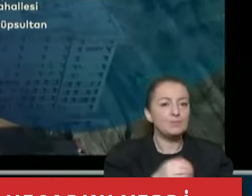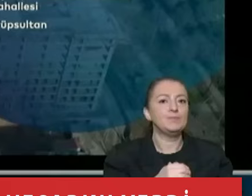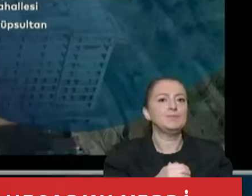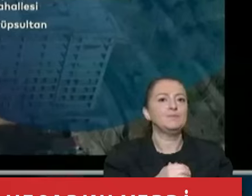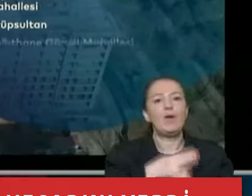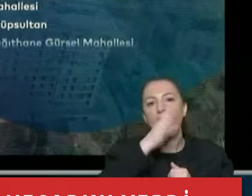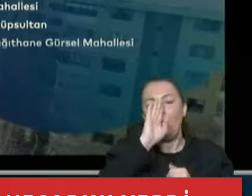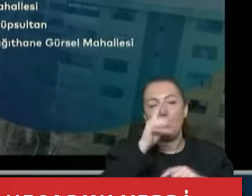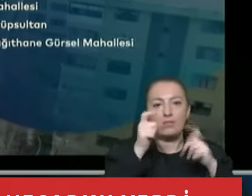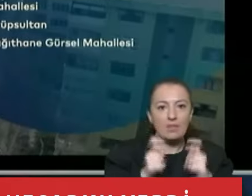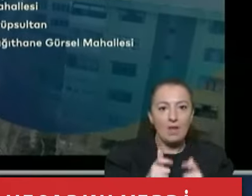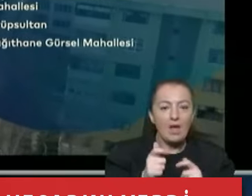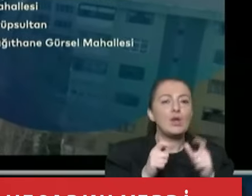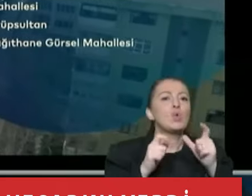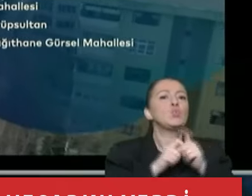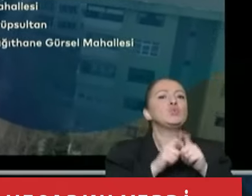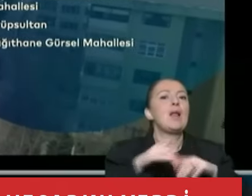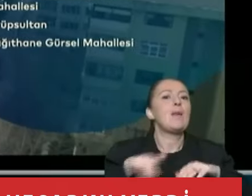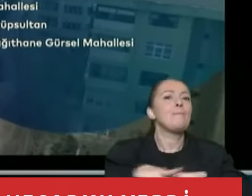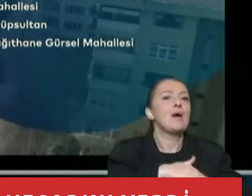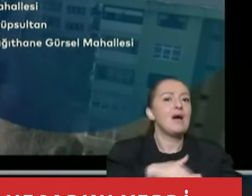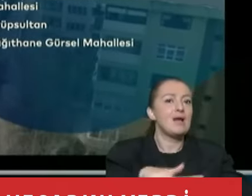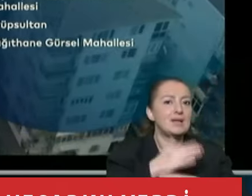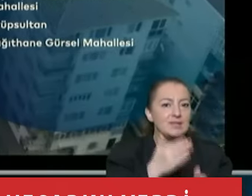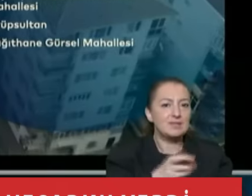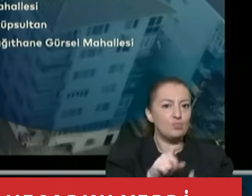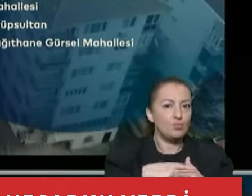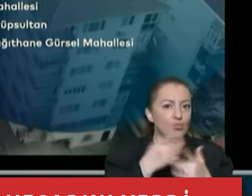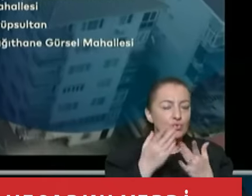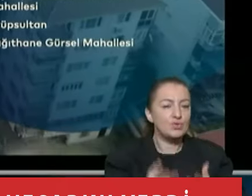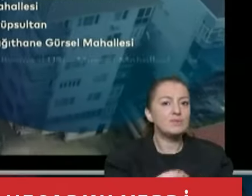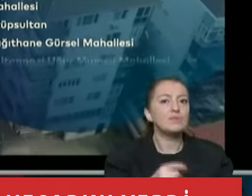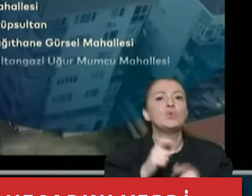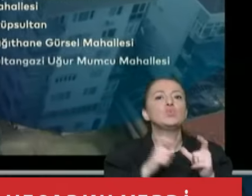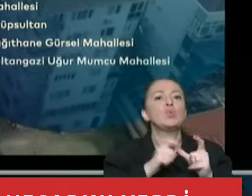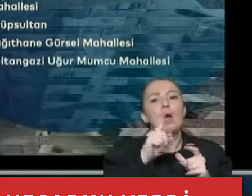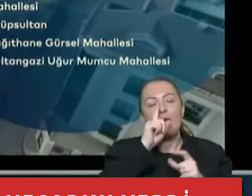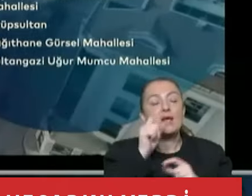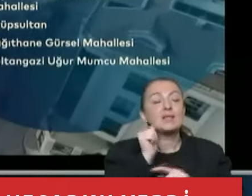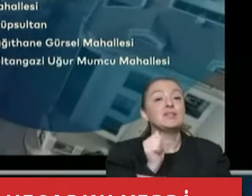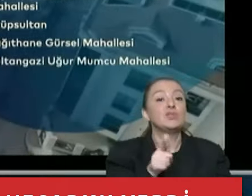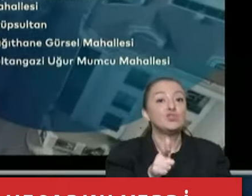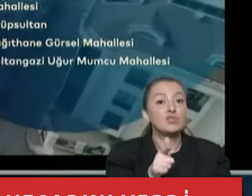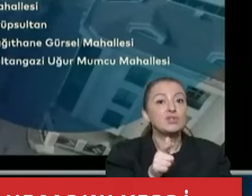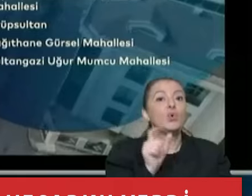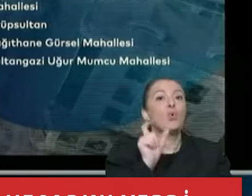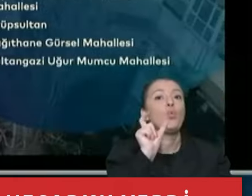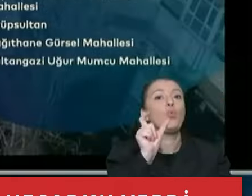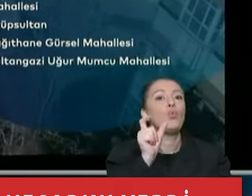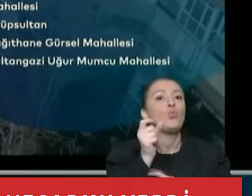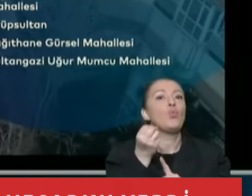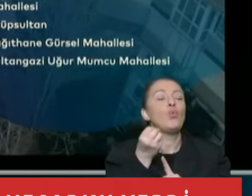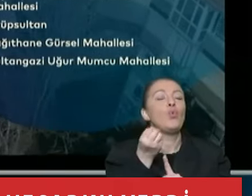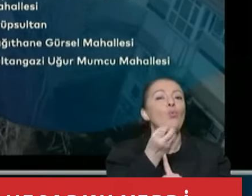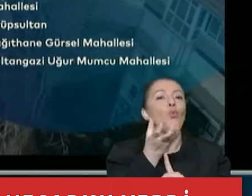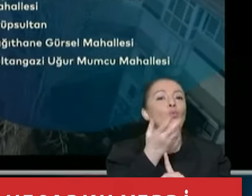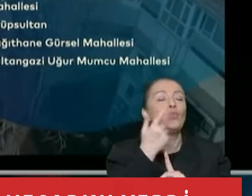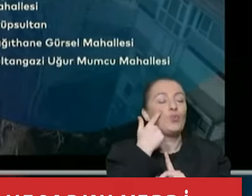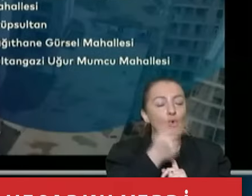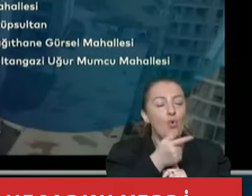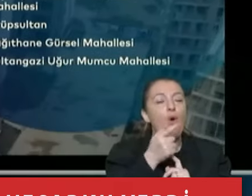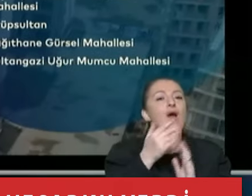Kağıthane ilçesi Gürsel Mahallesi kentsel dönüşüm projesi Sultangazi ilçesi Uğur Mumcu Mahallesi kentsel dönüşüm